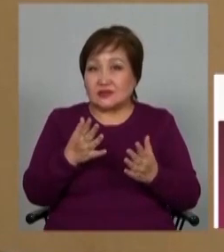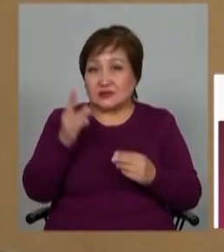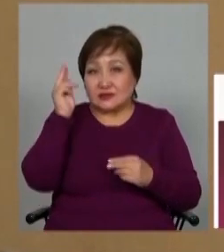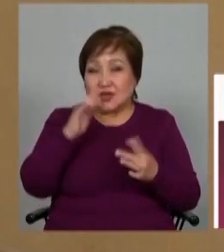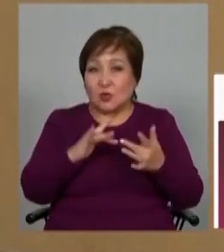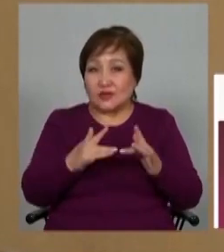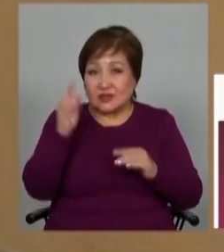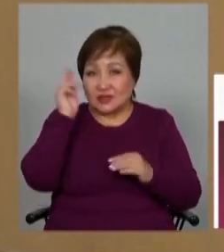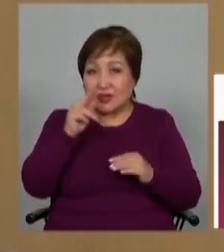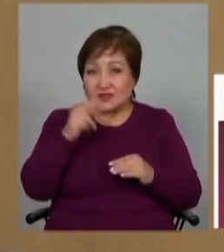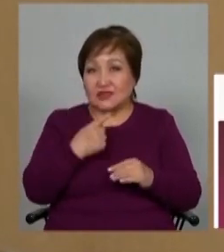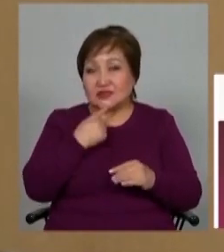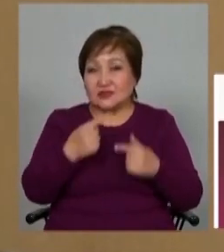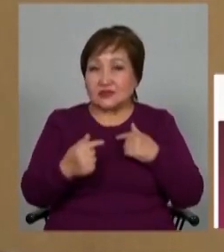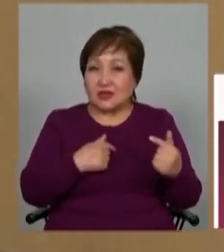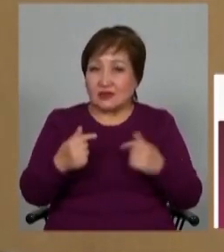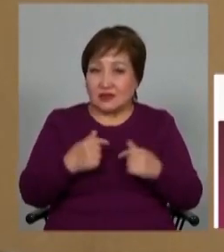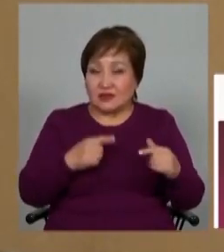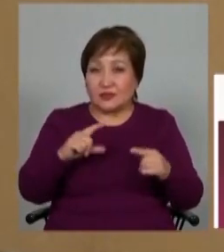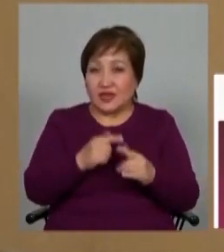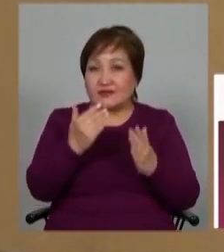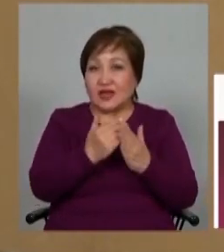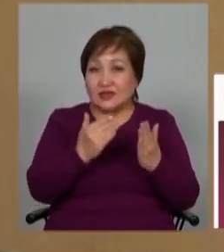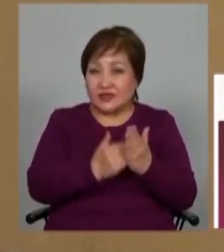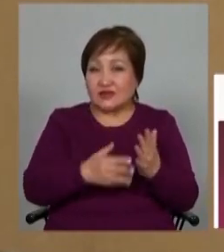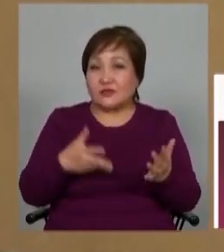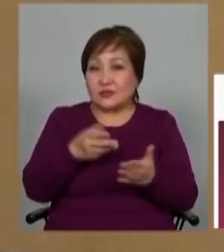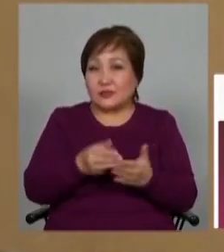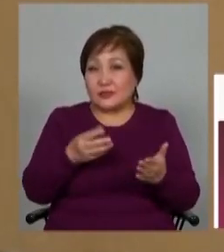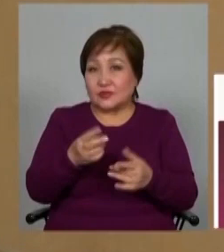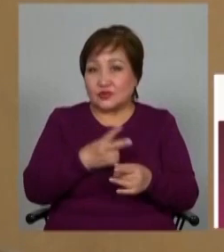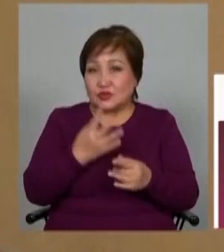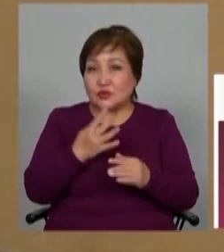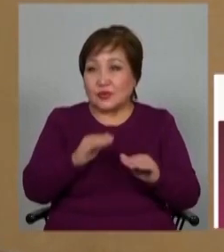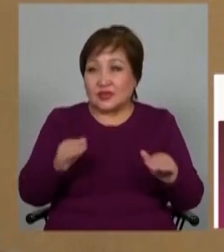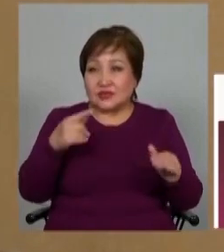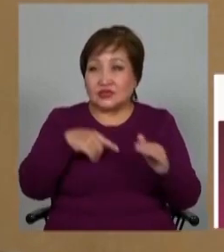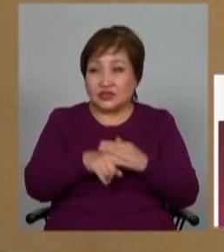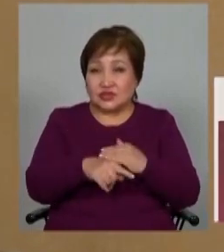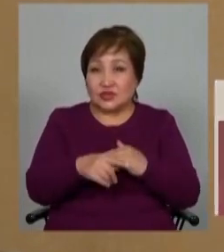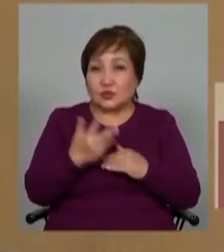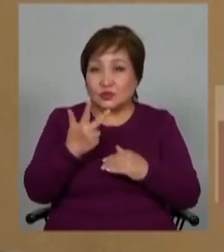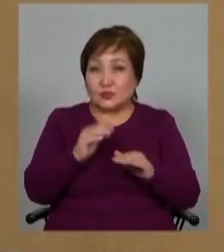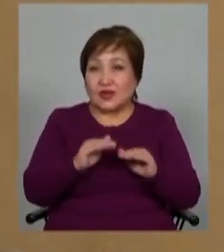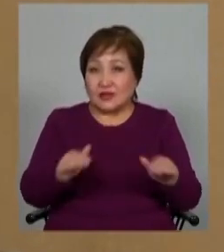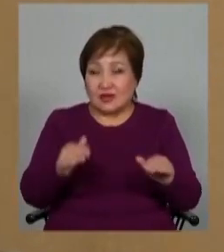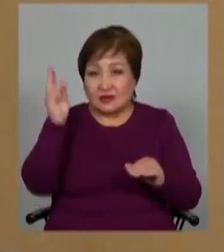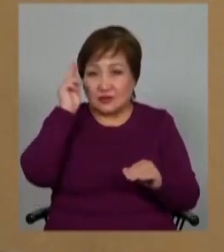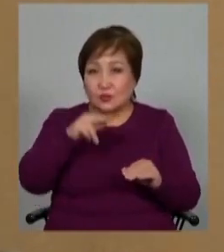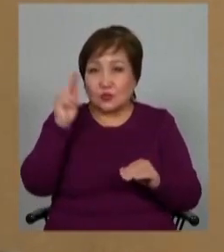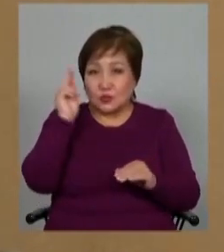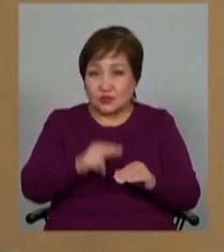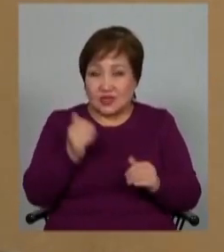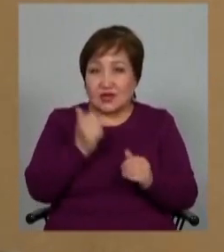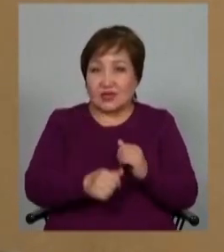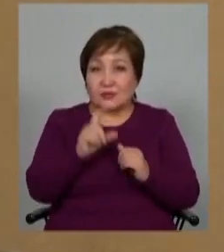Қайта-қайта тариф салу керек болды. 4 баланың ішінде 3 бала мектепте оқитын. Каждый балаға тариф салу